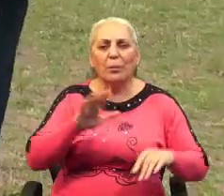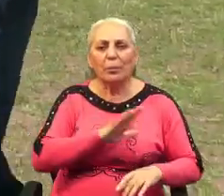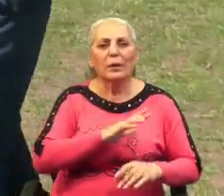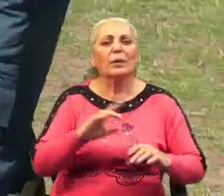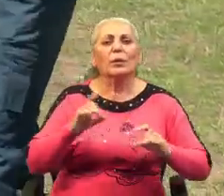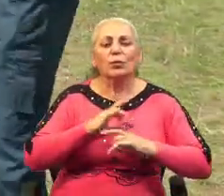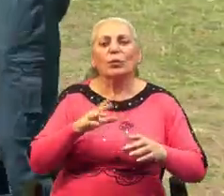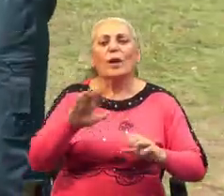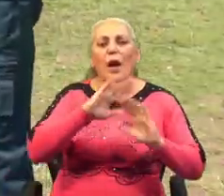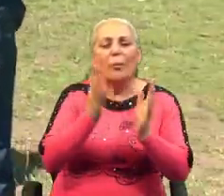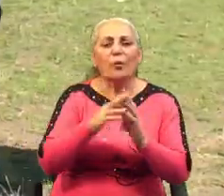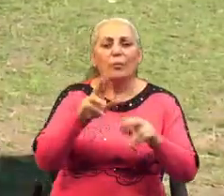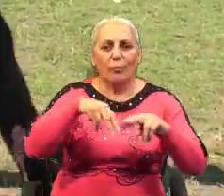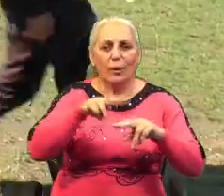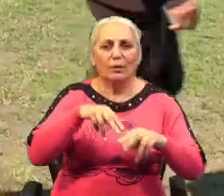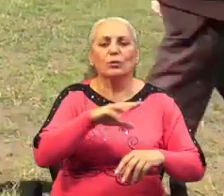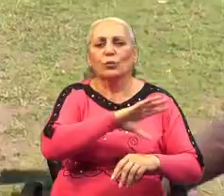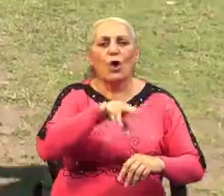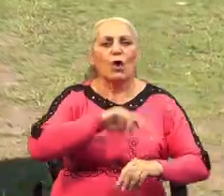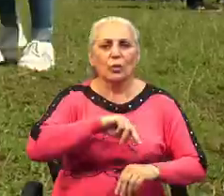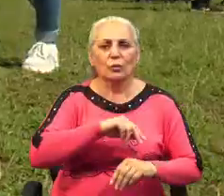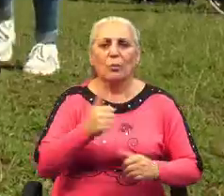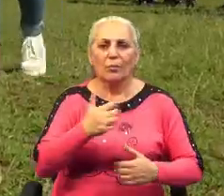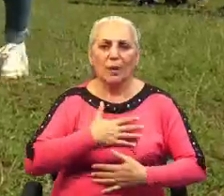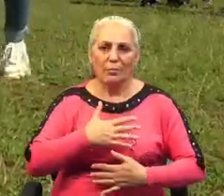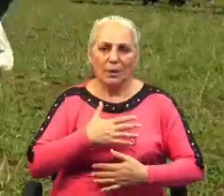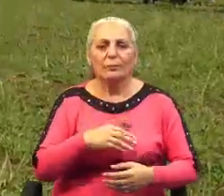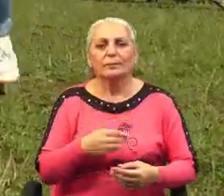և փառատոնին աջակցող ոստիկանության բաժնի աշխատակիցներին։